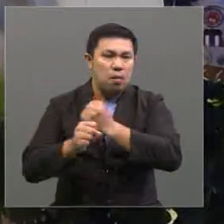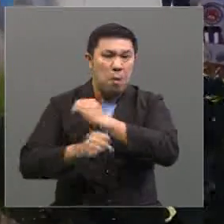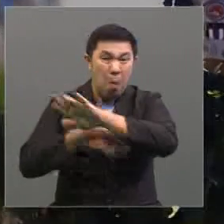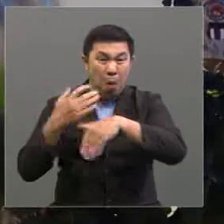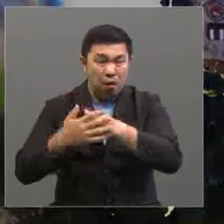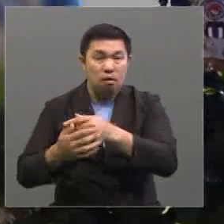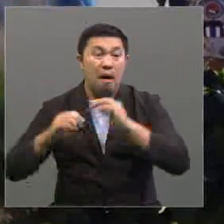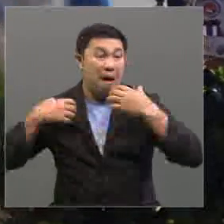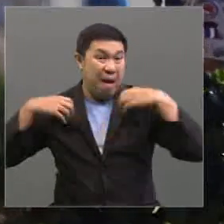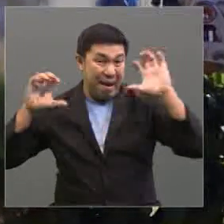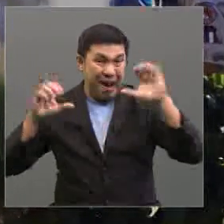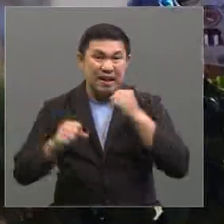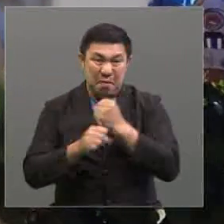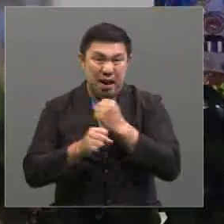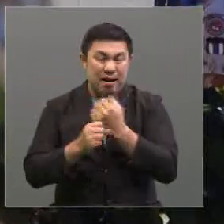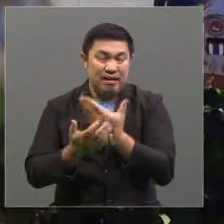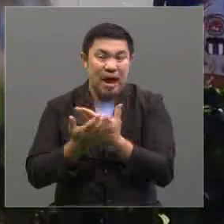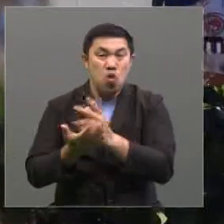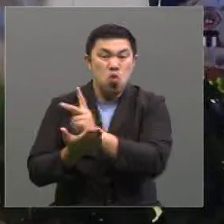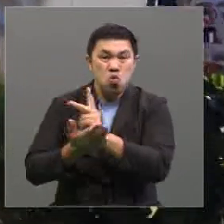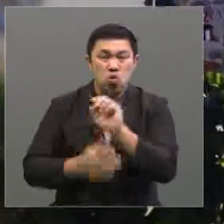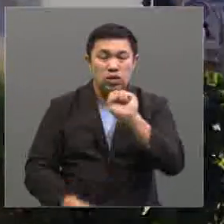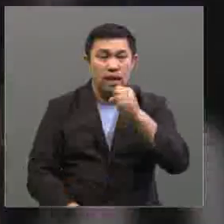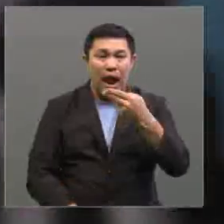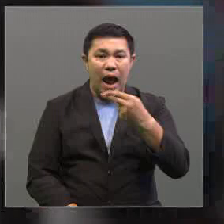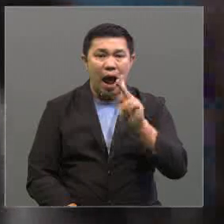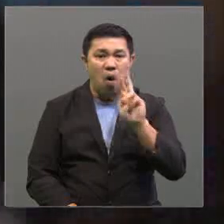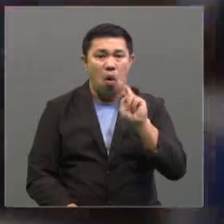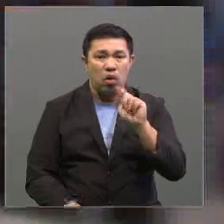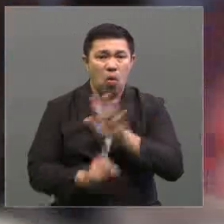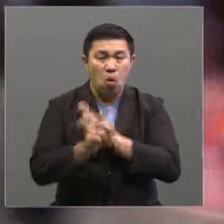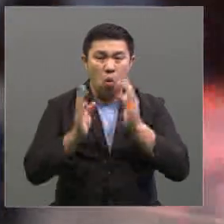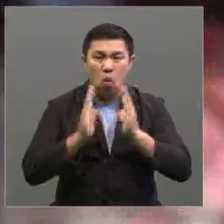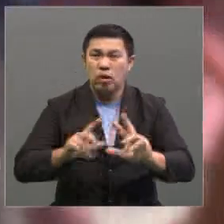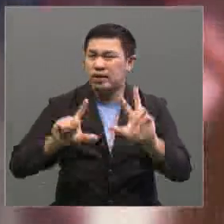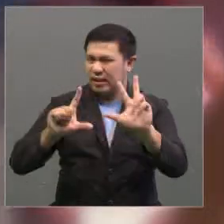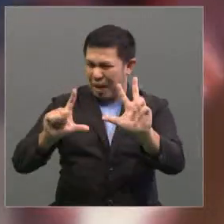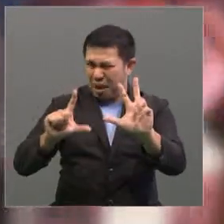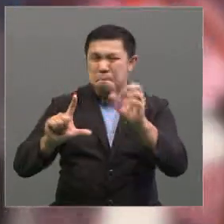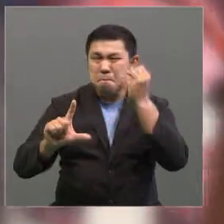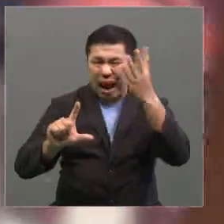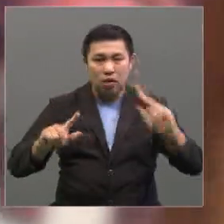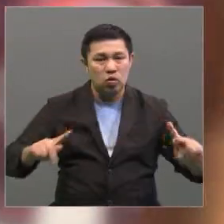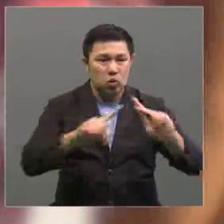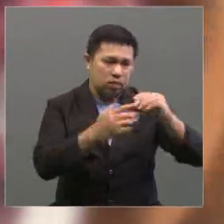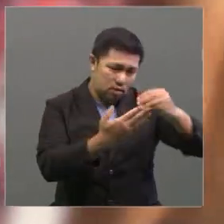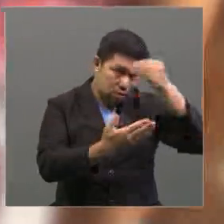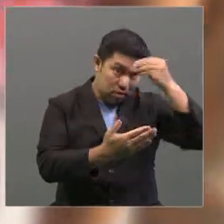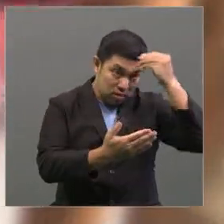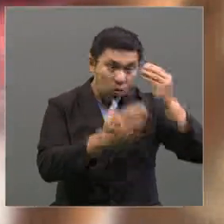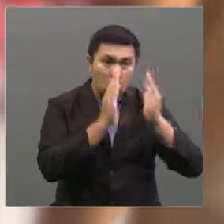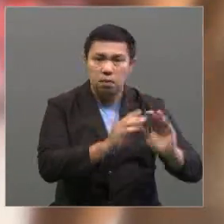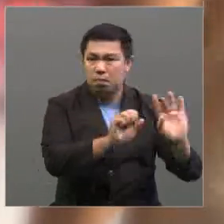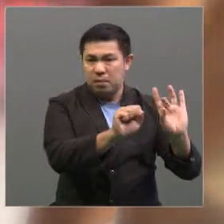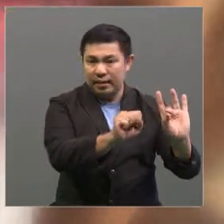ว่าข้าราชการที่อยู่ในระบบเงินกู้สหกรณ์มียอดรวมทั้งสิ้น 3ล้านคนส่วนใหญ่อยู่กระทรวงศึกษาธิการประมาณ